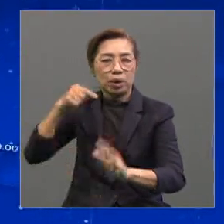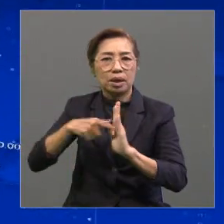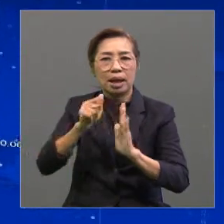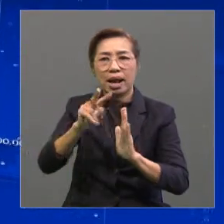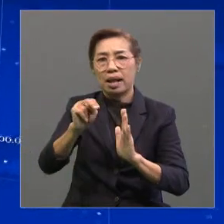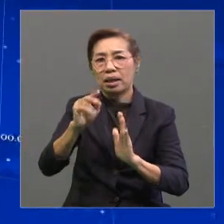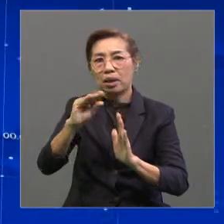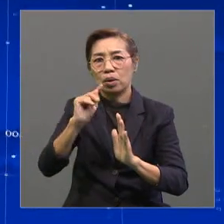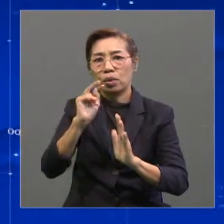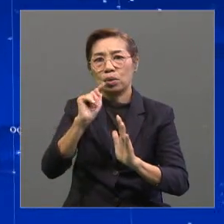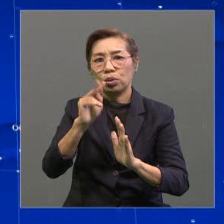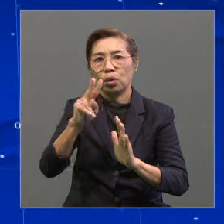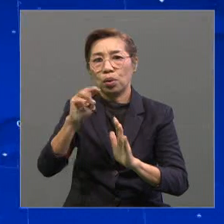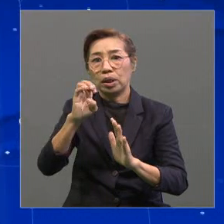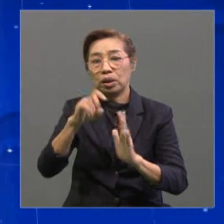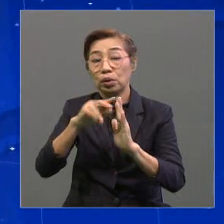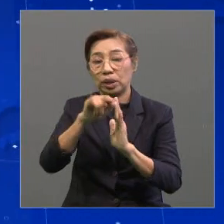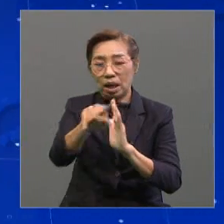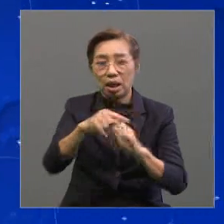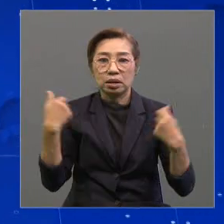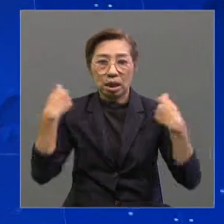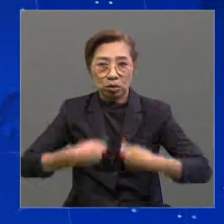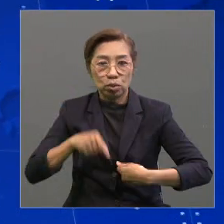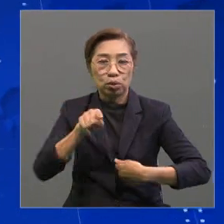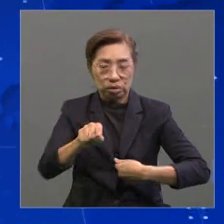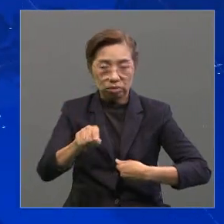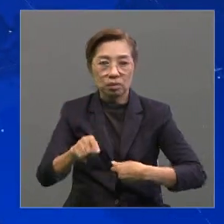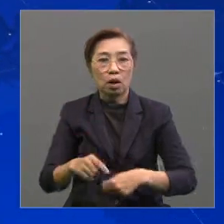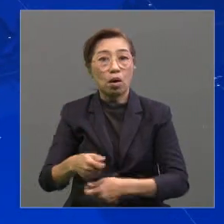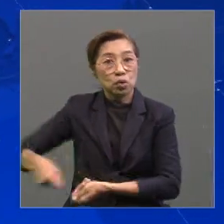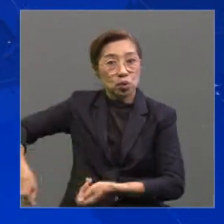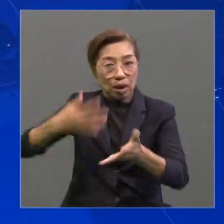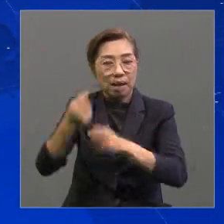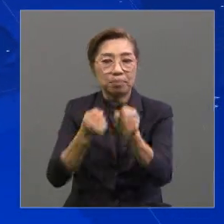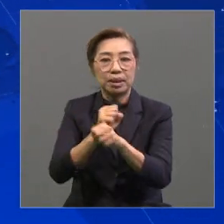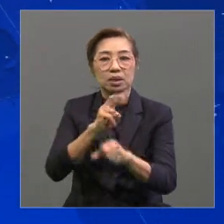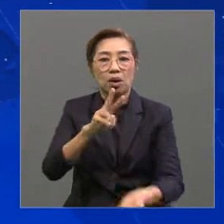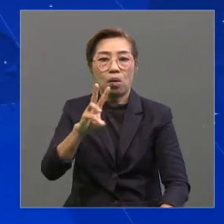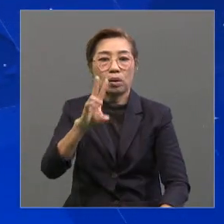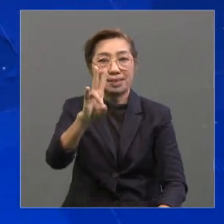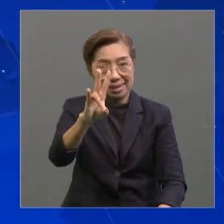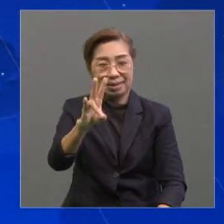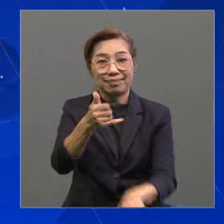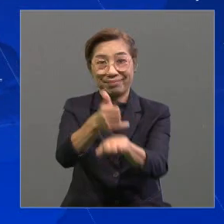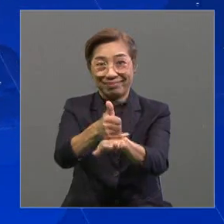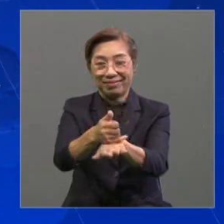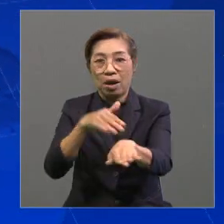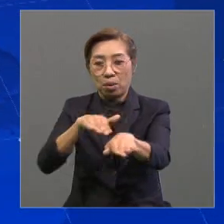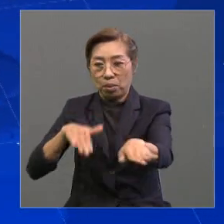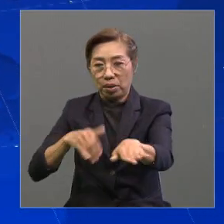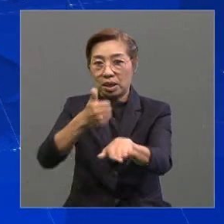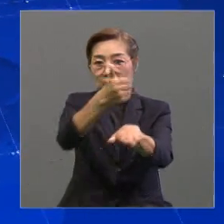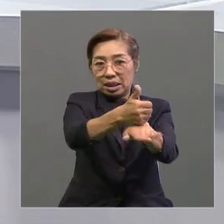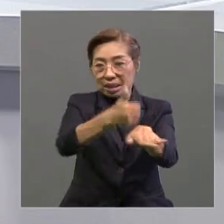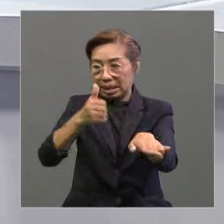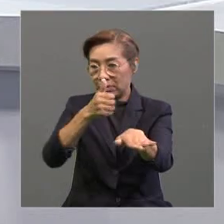บอกว่านางมโหธรเทวีหรือนางสงกรานต์ประจำปี 2567นั่นเองค่ะจะไม่ได้บอกนะว่าทั้ง 7